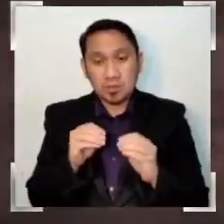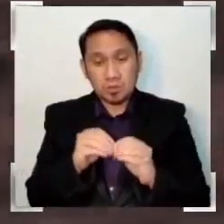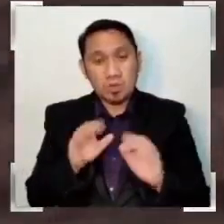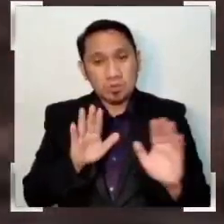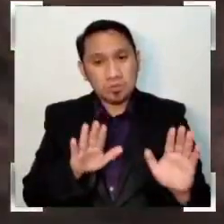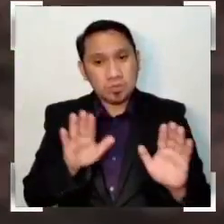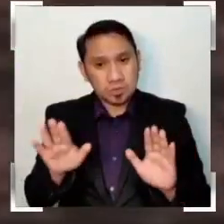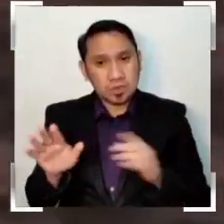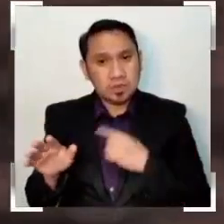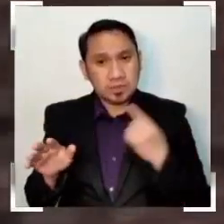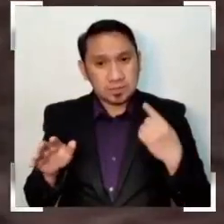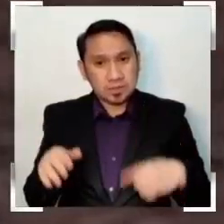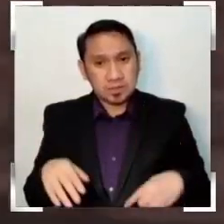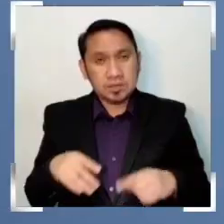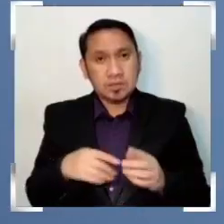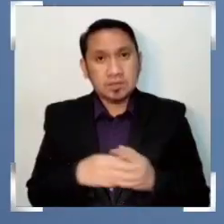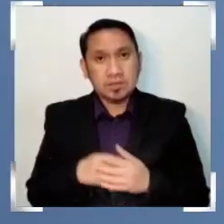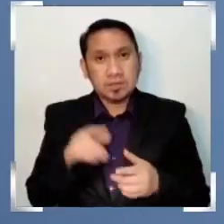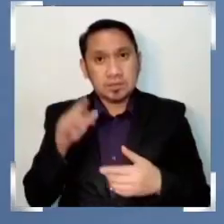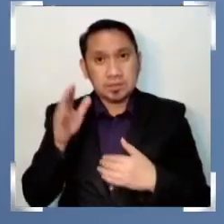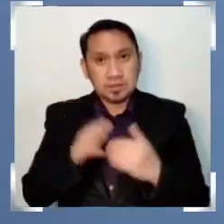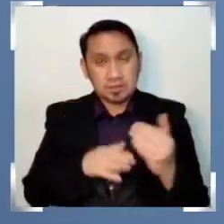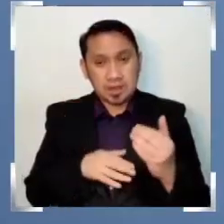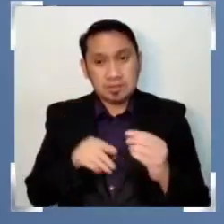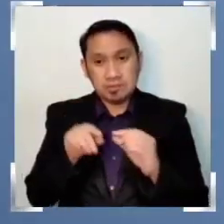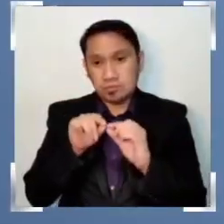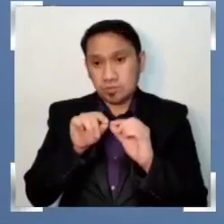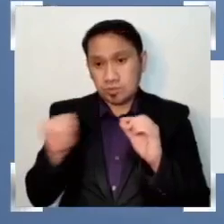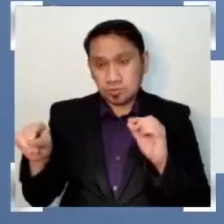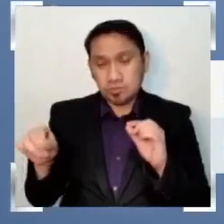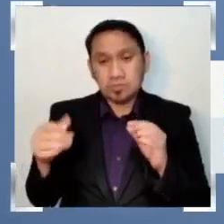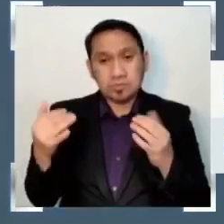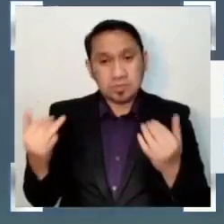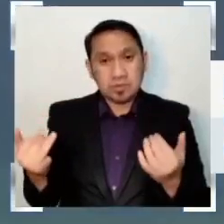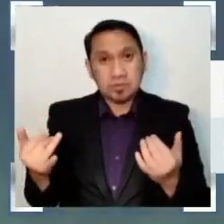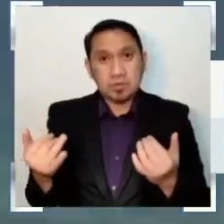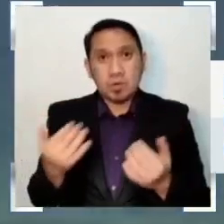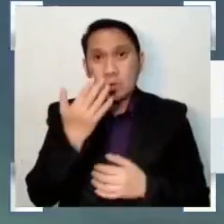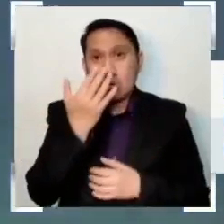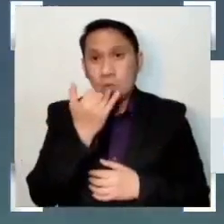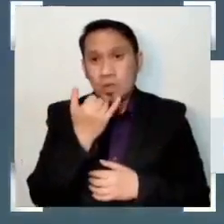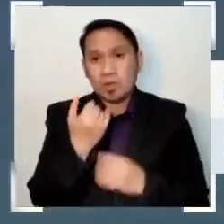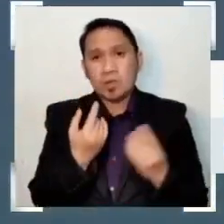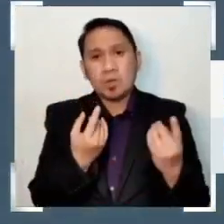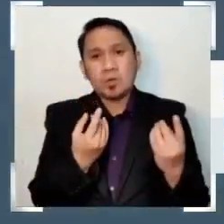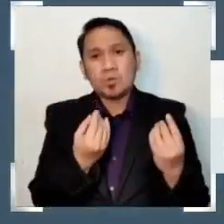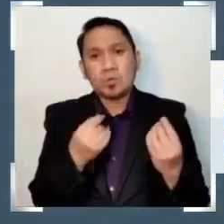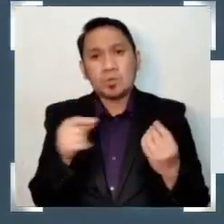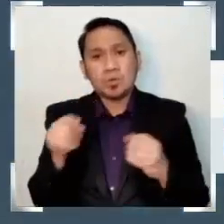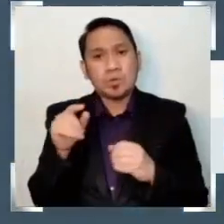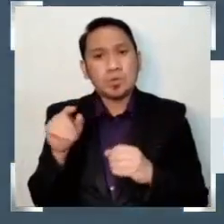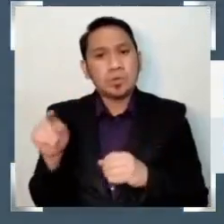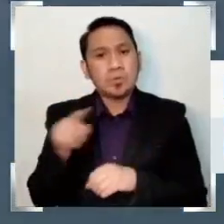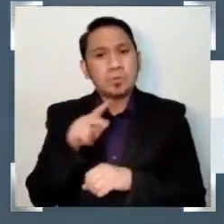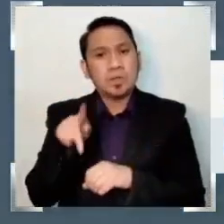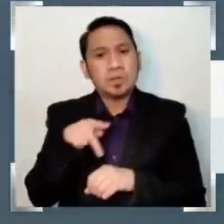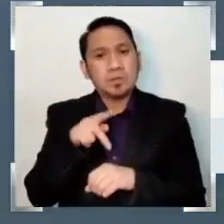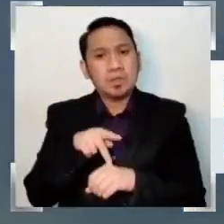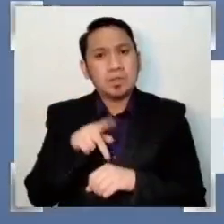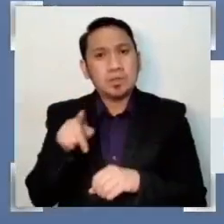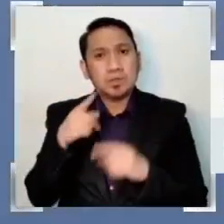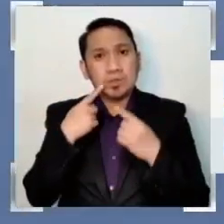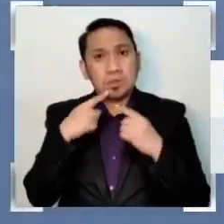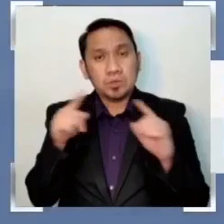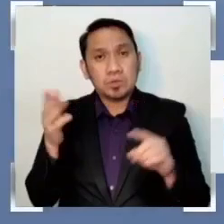sa manutok ng laser. Natanong din si Manalo kung paano ginagamit ng Pilipinas ang tagumpay noong 2016